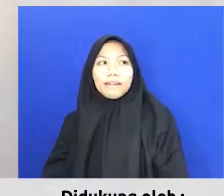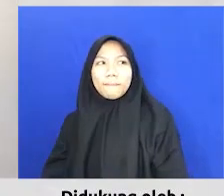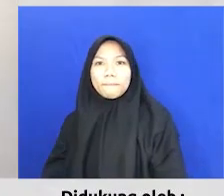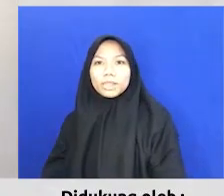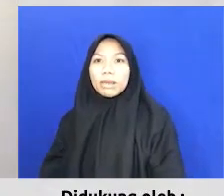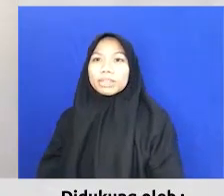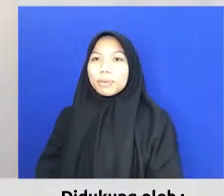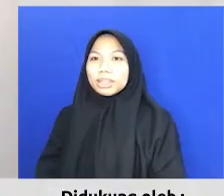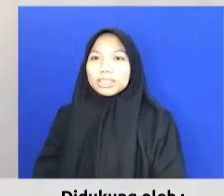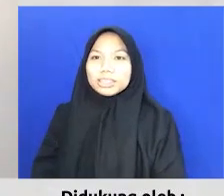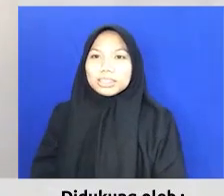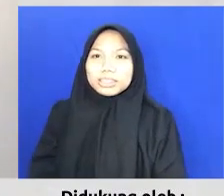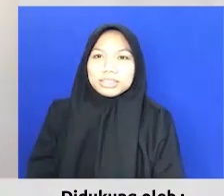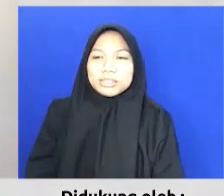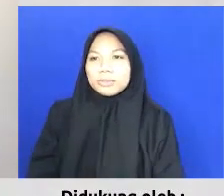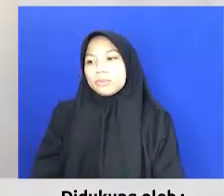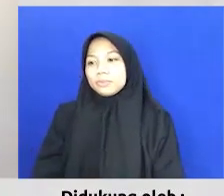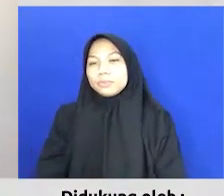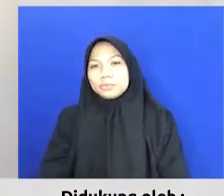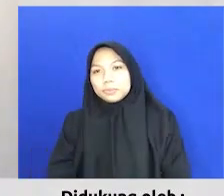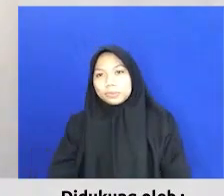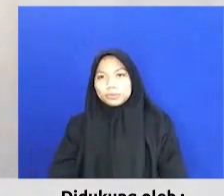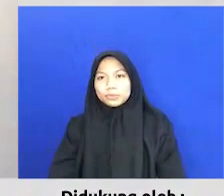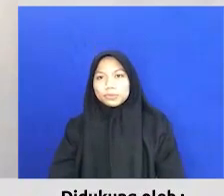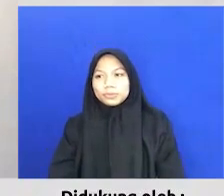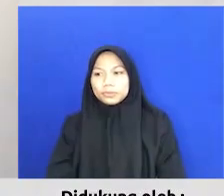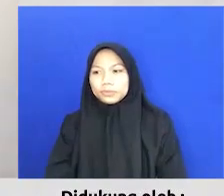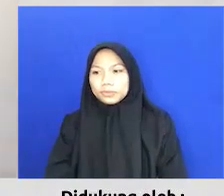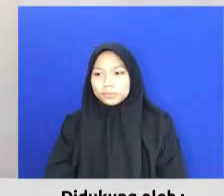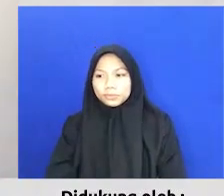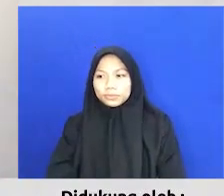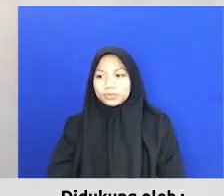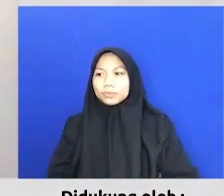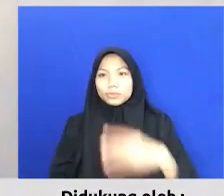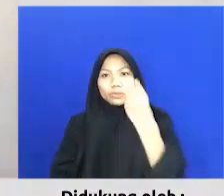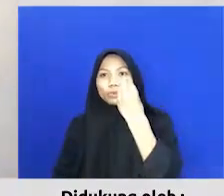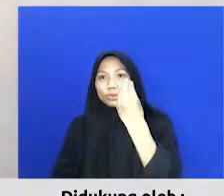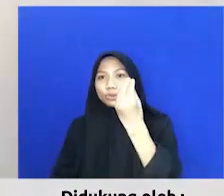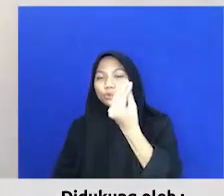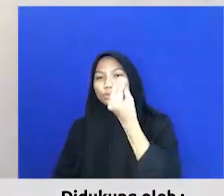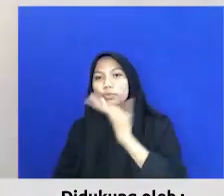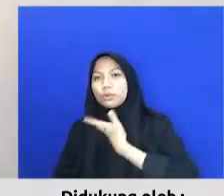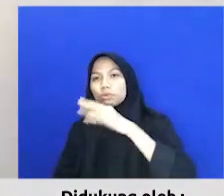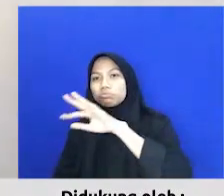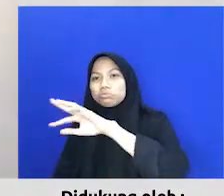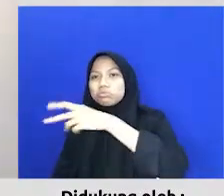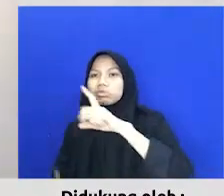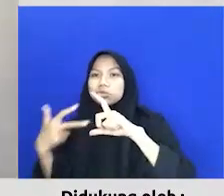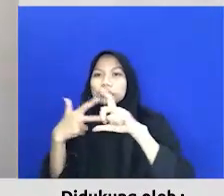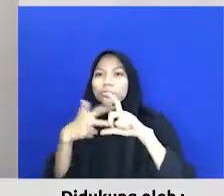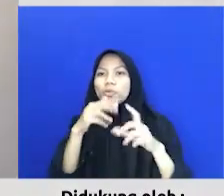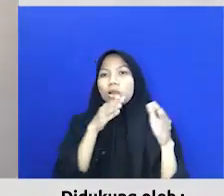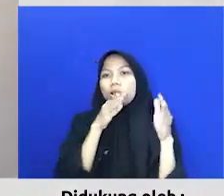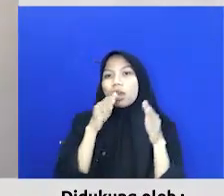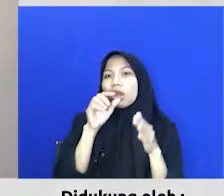Ini tadi, ya. Nah. Oke. Okay. Itu lebih jelas, kan, ya? Oke. Okay. Iya, Pak. Kedengaran. Jadi dari intronya